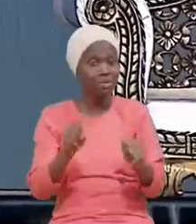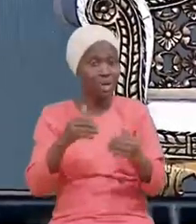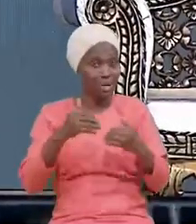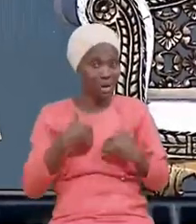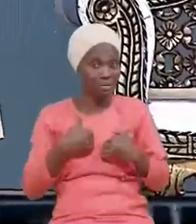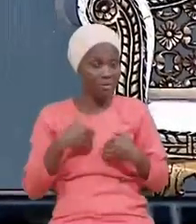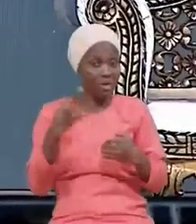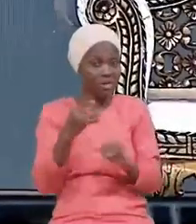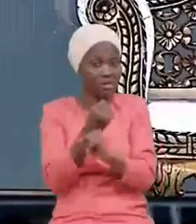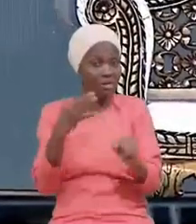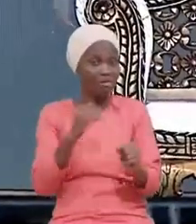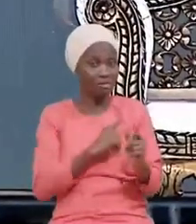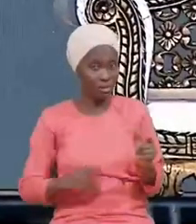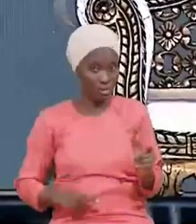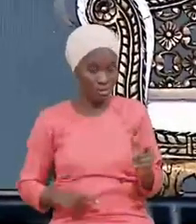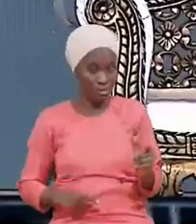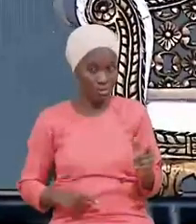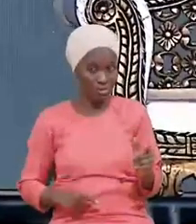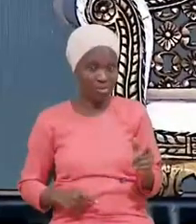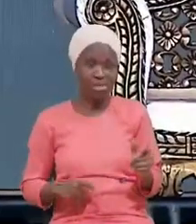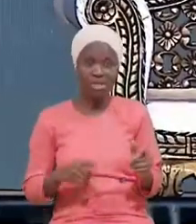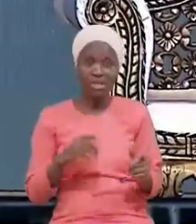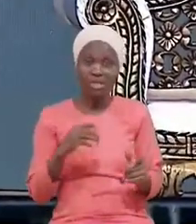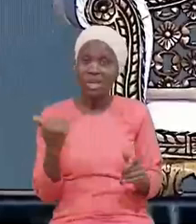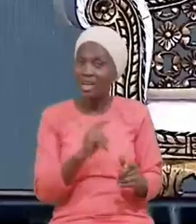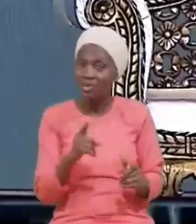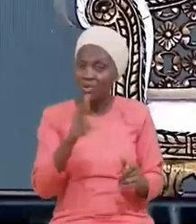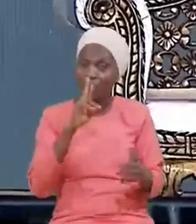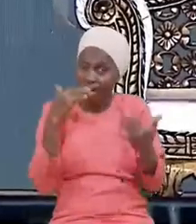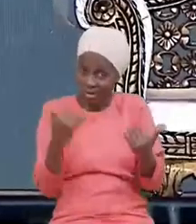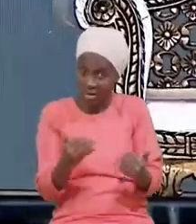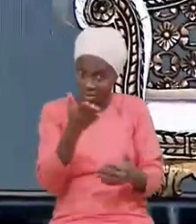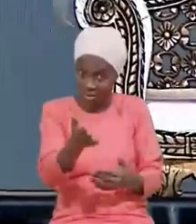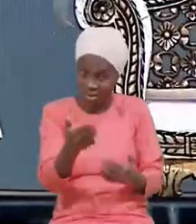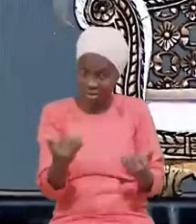Seigneur, où que vous soyez maintenant, vous allez lever la main.